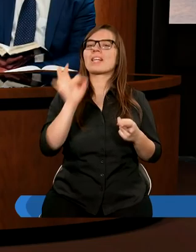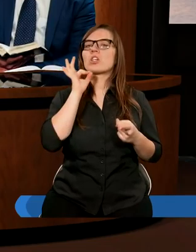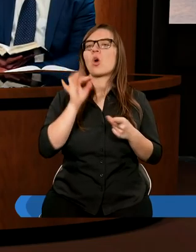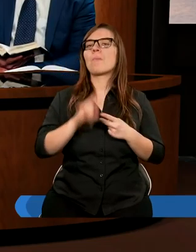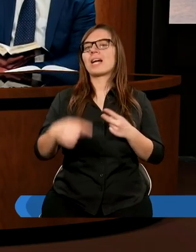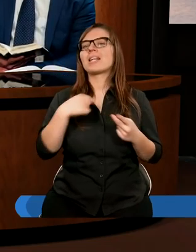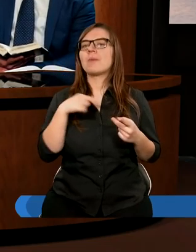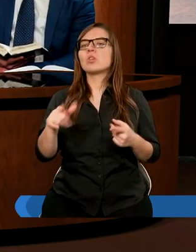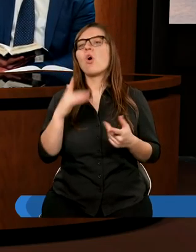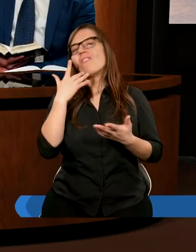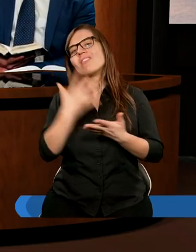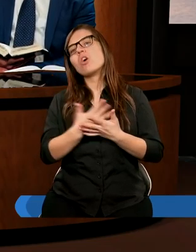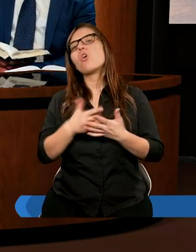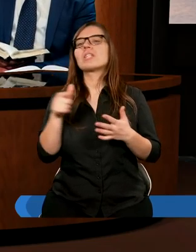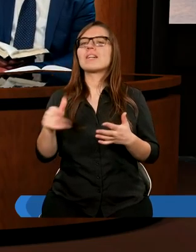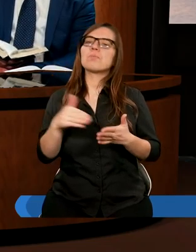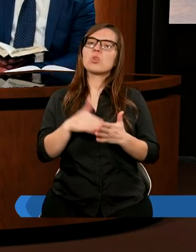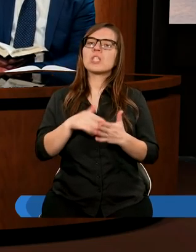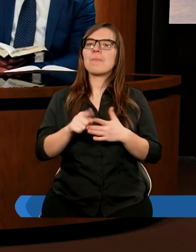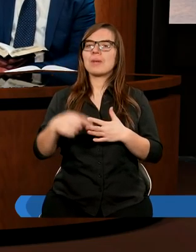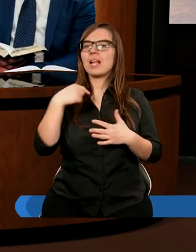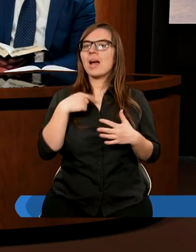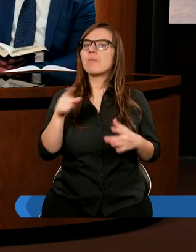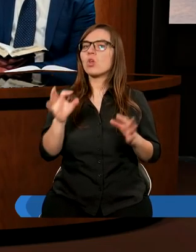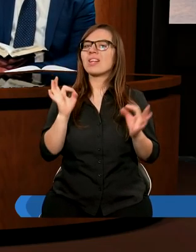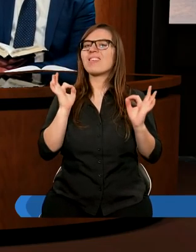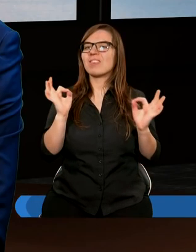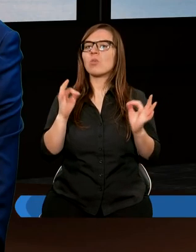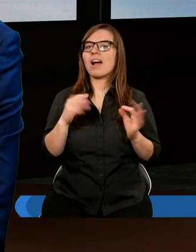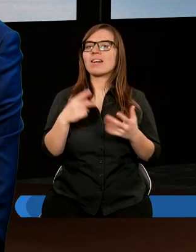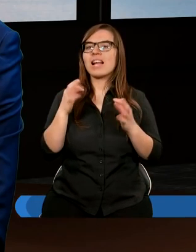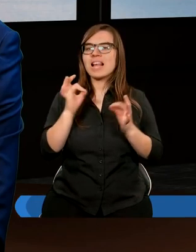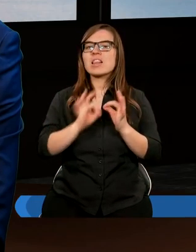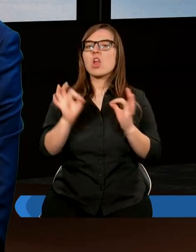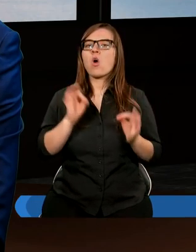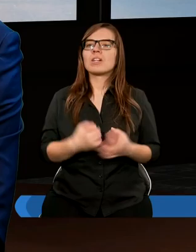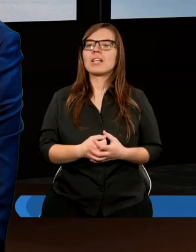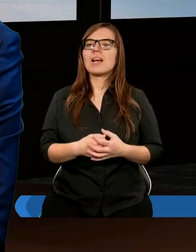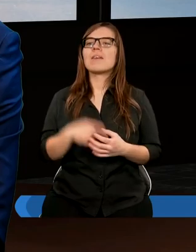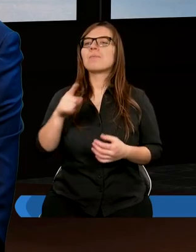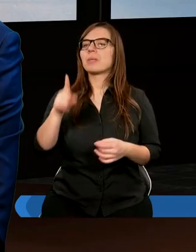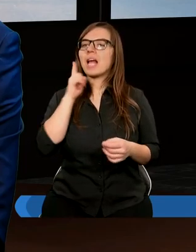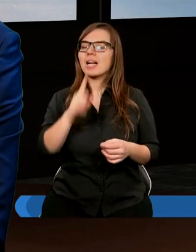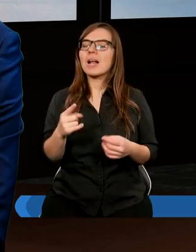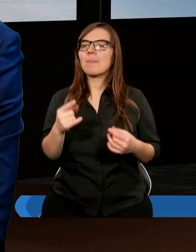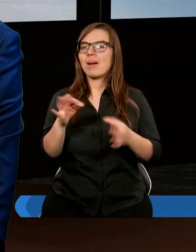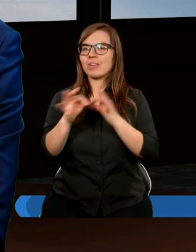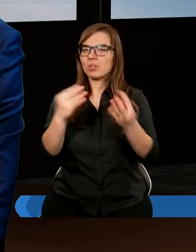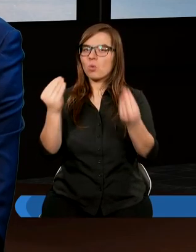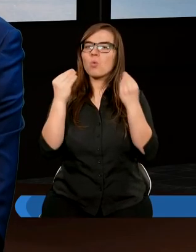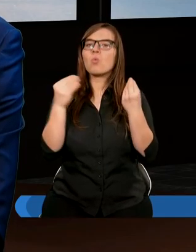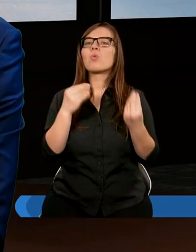To będzie korzystne dla mnie, tak? I to jest właśnie istotne, tak? I mi się wydaje, że ta historia naprawdę uczy